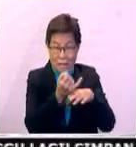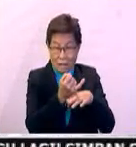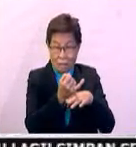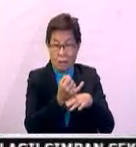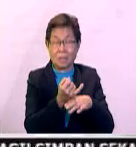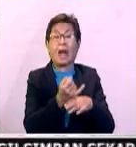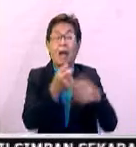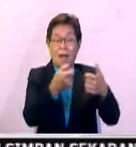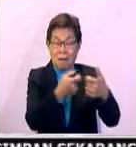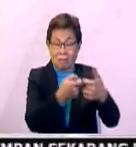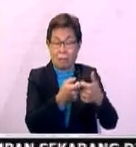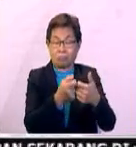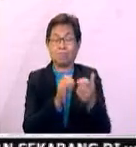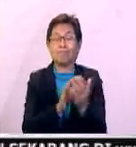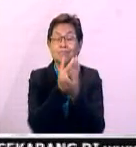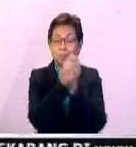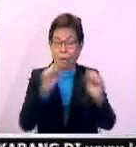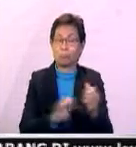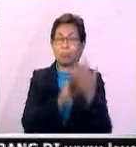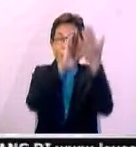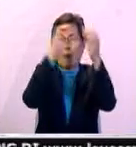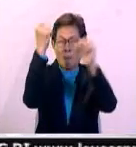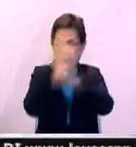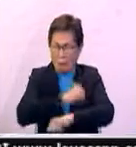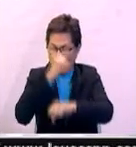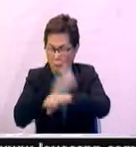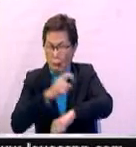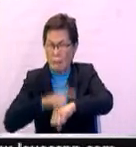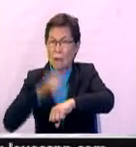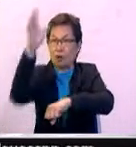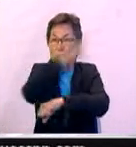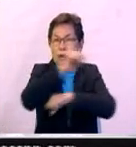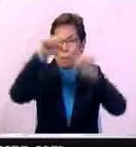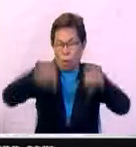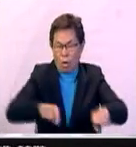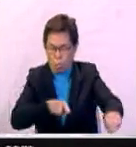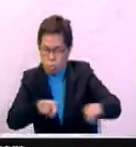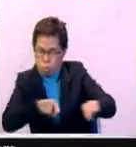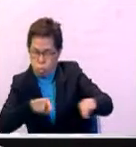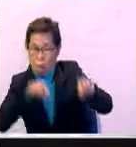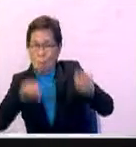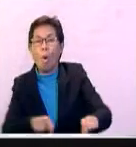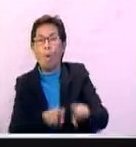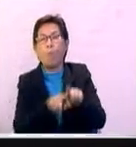pembekalan elektrik bersedia menghadapi cabaran-cabaran mendatang dan berdaya maju.